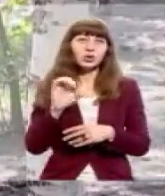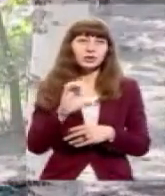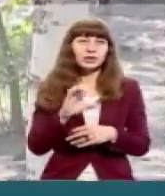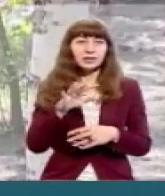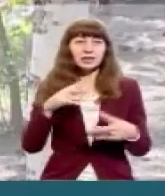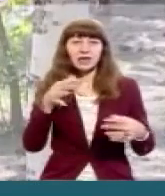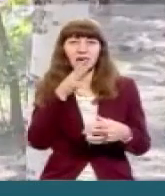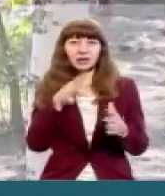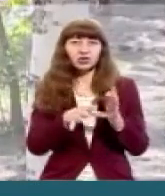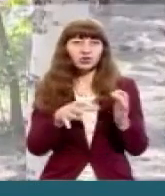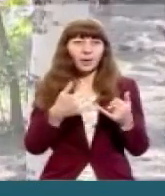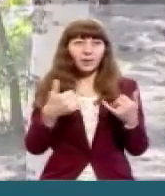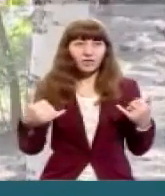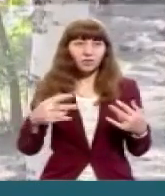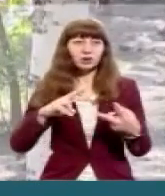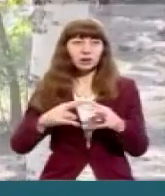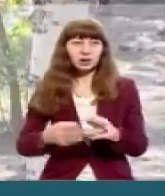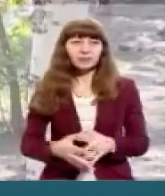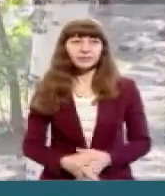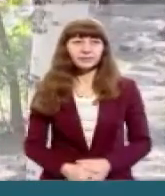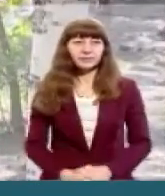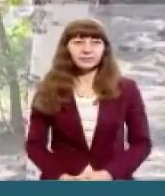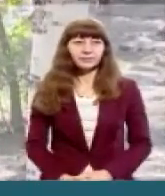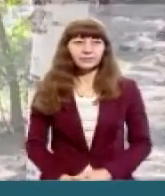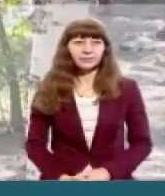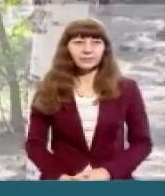замена электропроводки, ну и